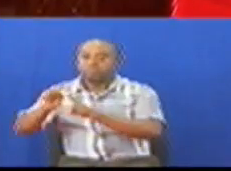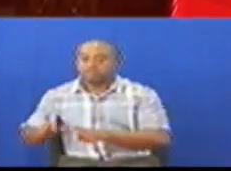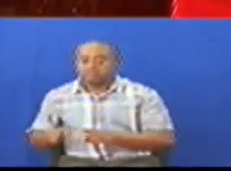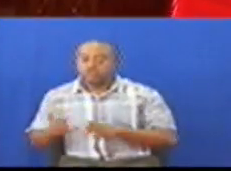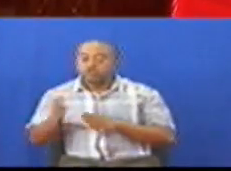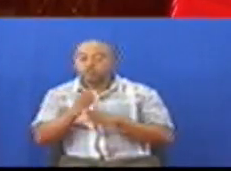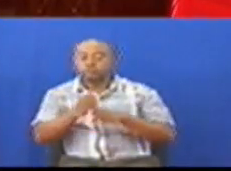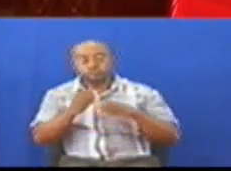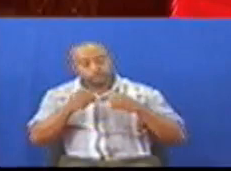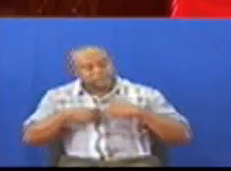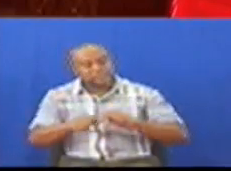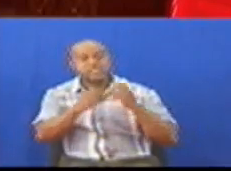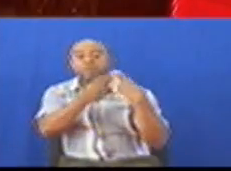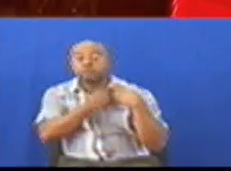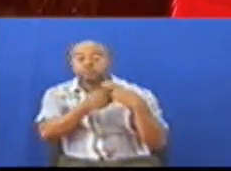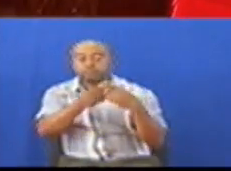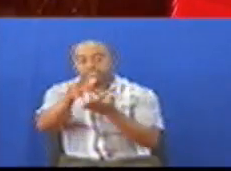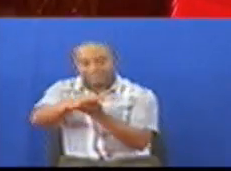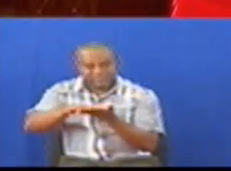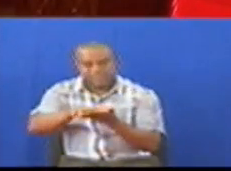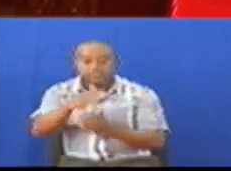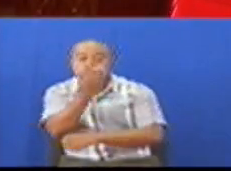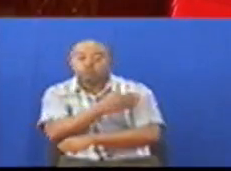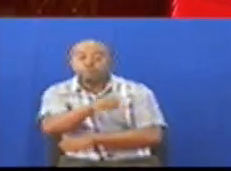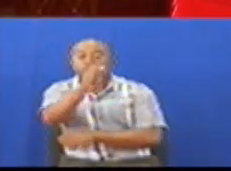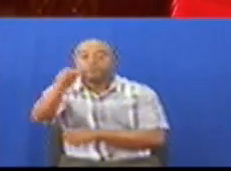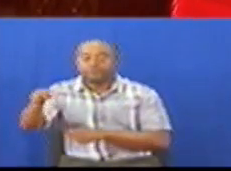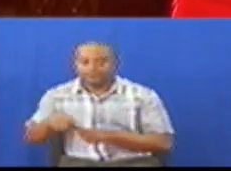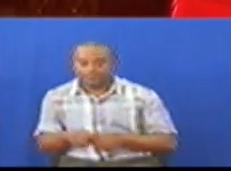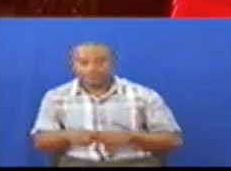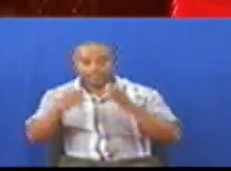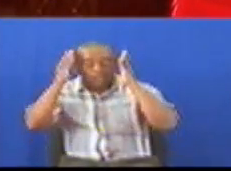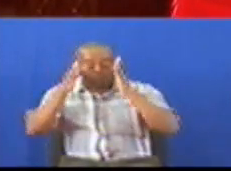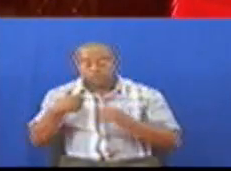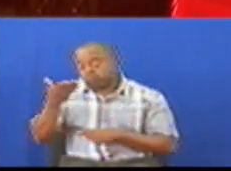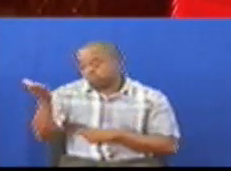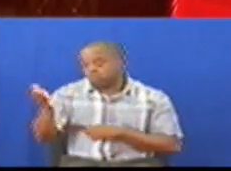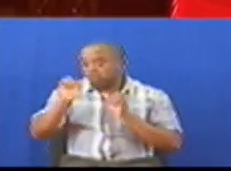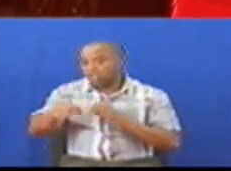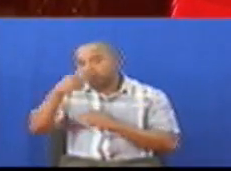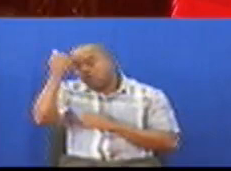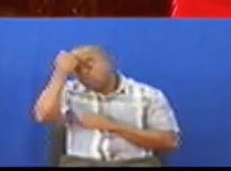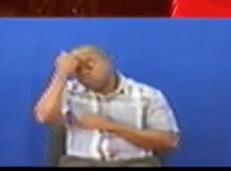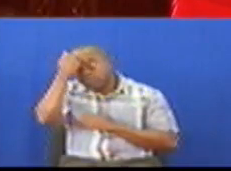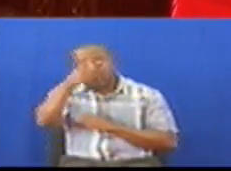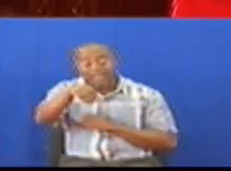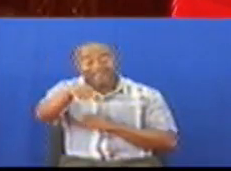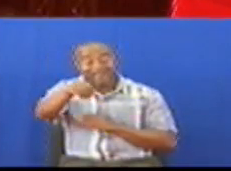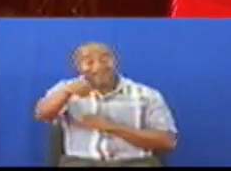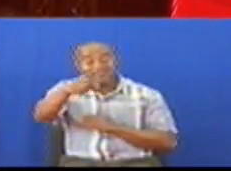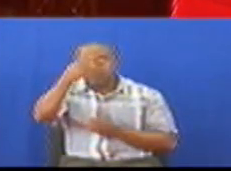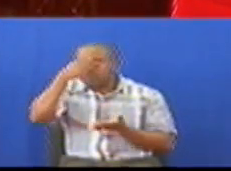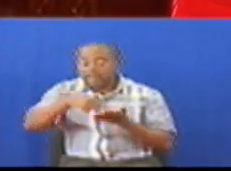majukumu yake ya msingi ya kuwahudumia wananchi. Mheshimiwa Naibu Spika, ikumbukwe kuwa ardhi ndio rasilimali pekee ambayo